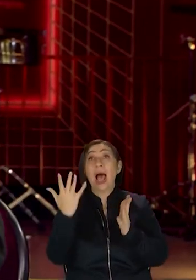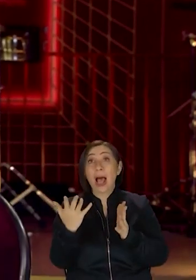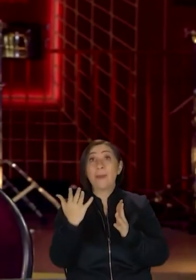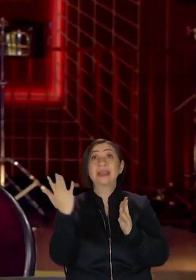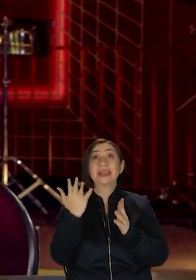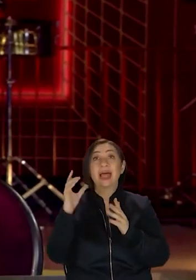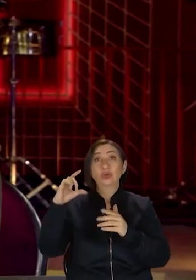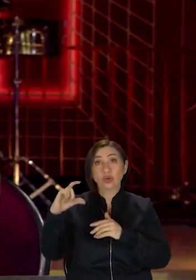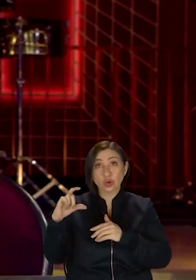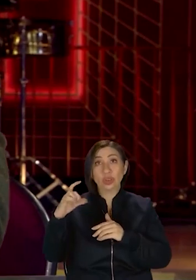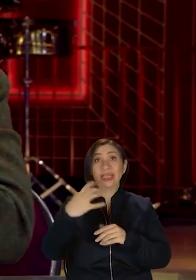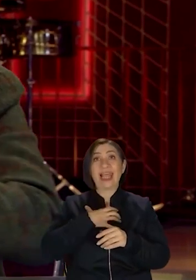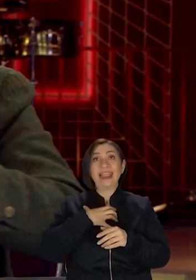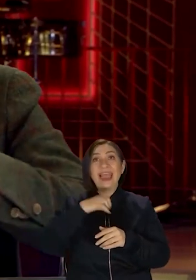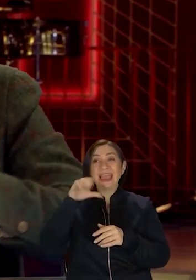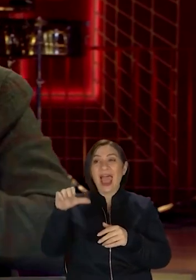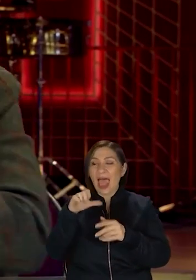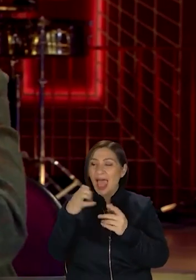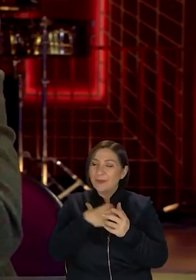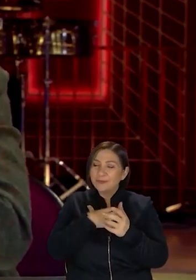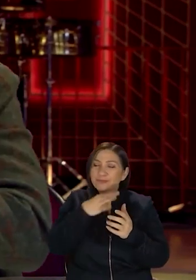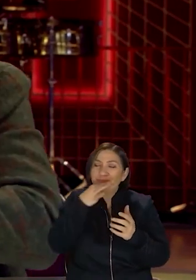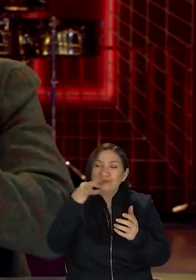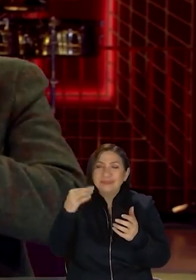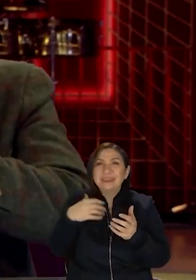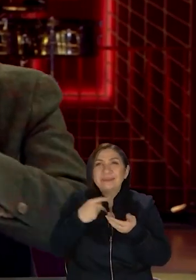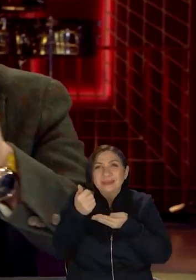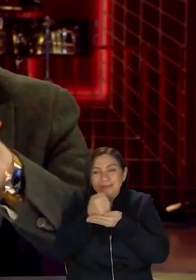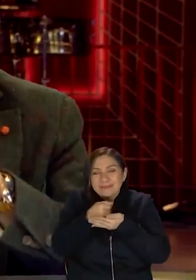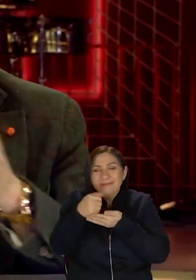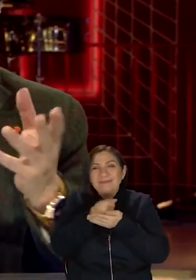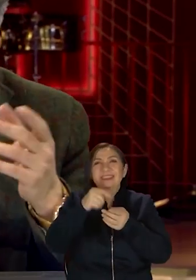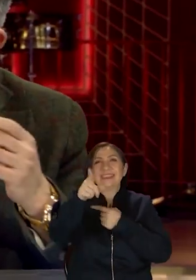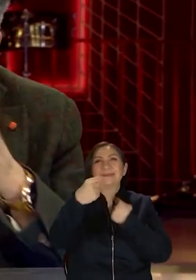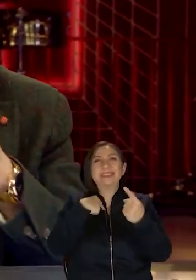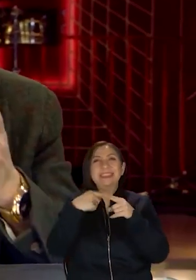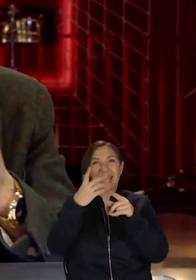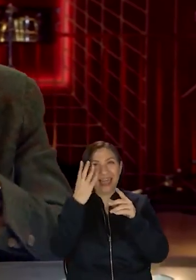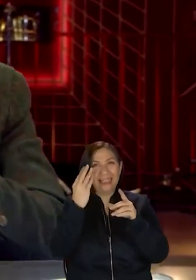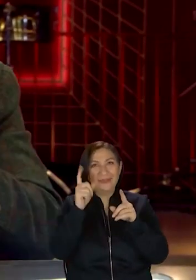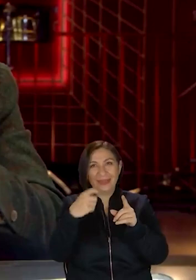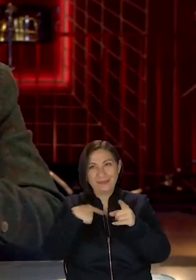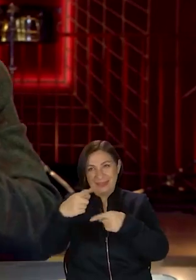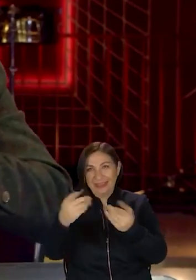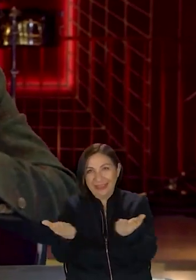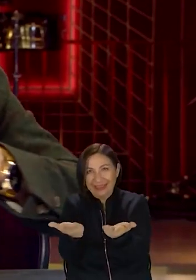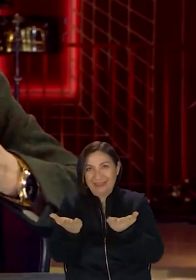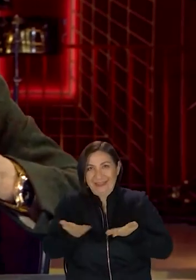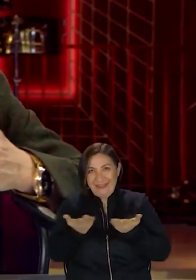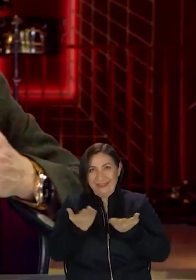daha küçük, kendi yağıyla kavrulan, kendi öz sermayesiyle siz biz filan, evet, anladın mı? Kendini aynen hizmet ediyoruz şu anda.